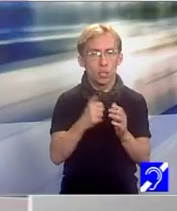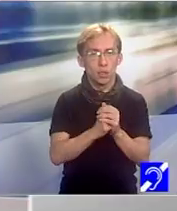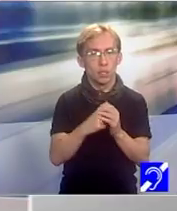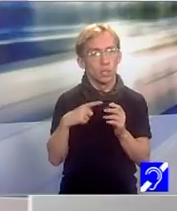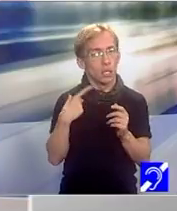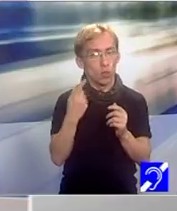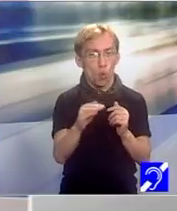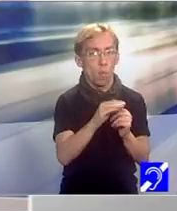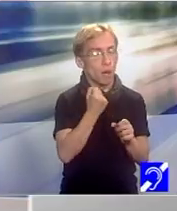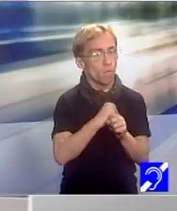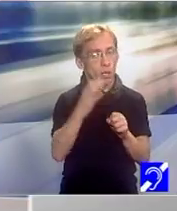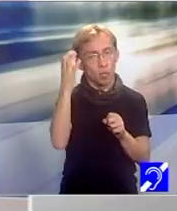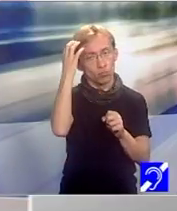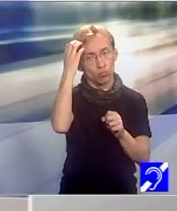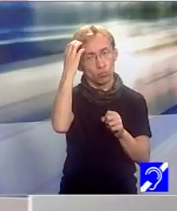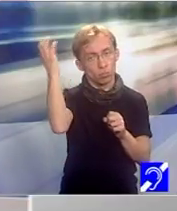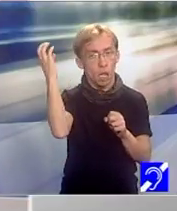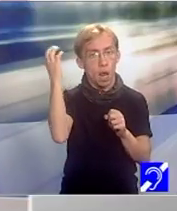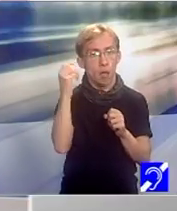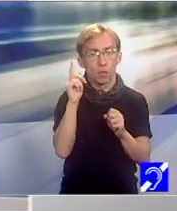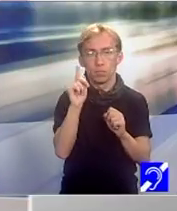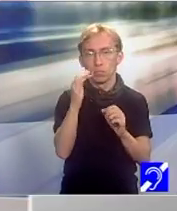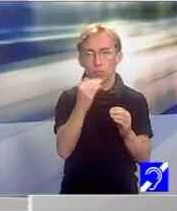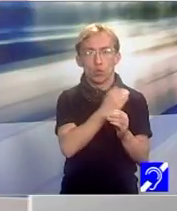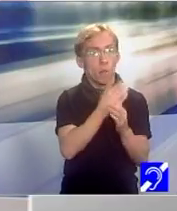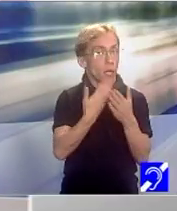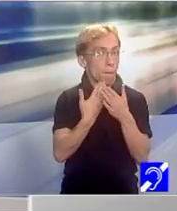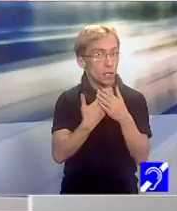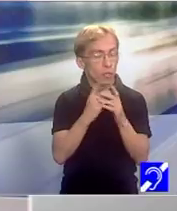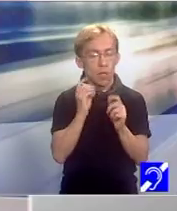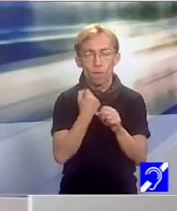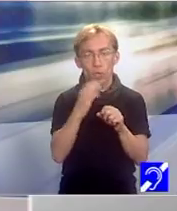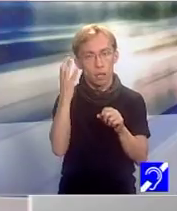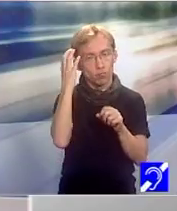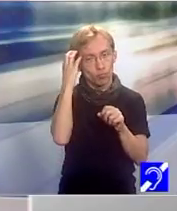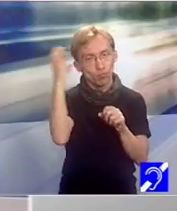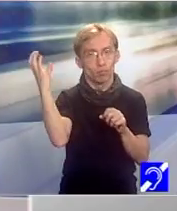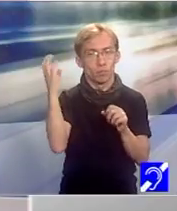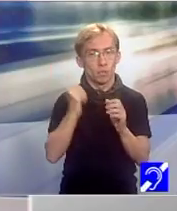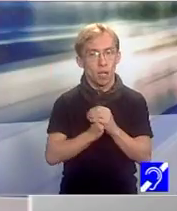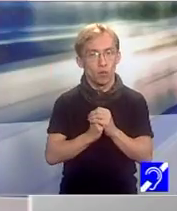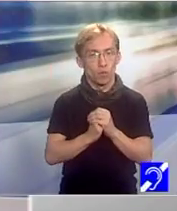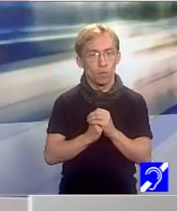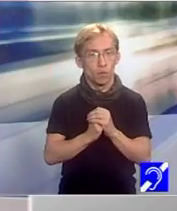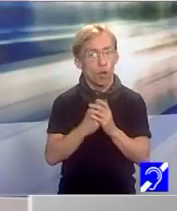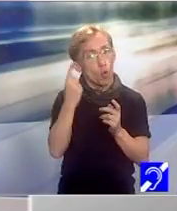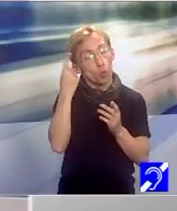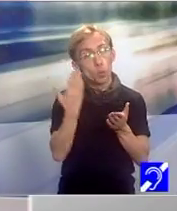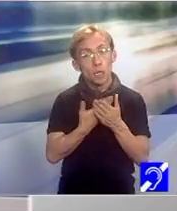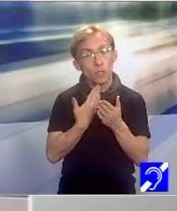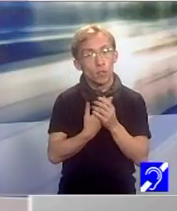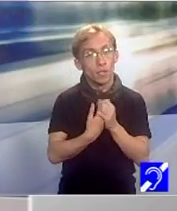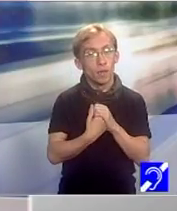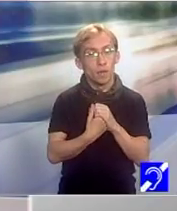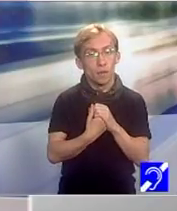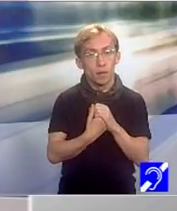foarte inteligent. Nu mă întreba de ce. Media IQ-ul lui la copiii ăștia e 124. Nu știu de ce, este peste medie,